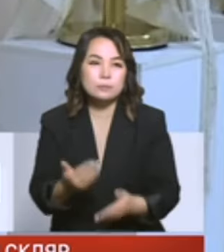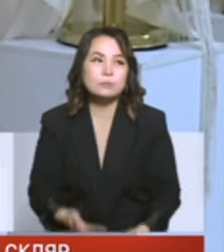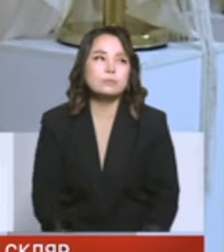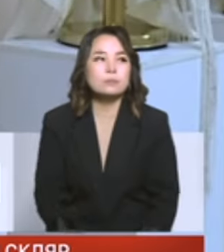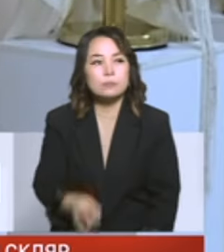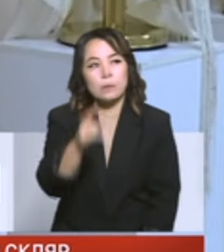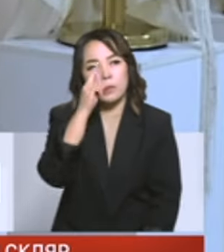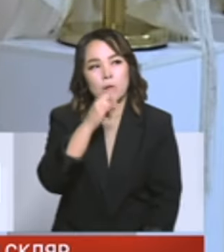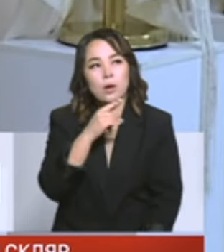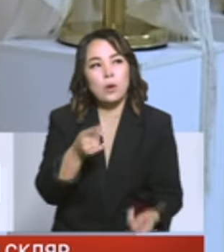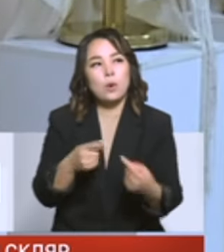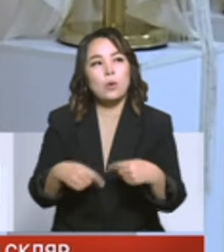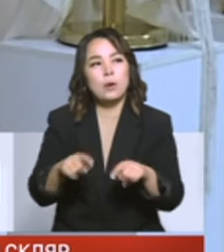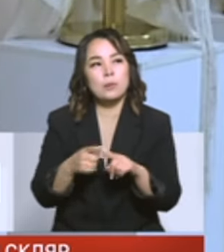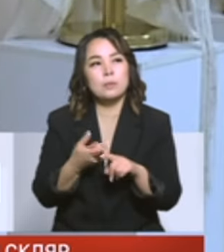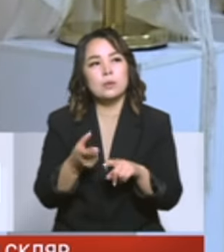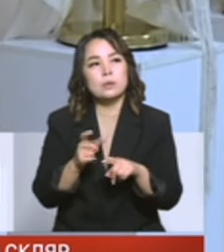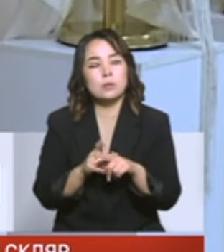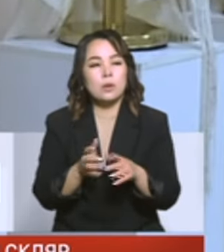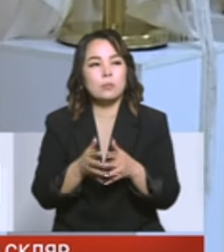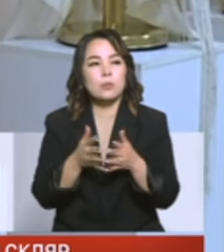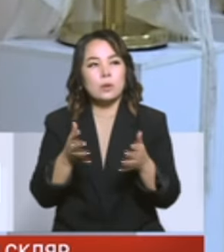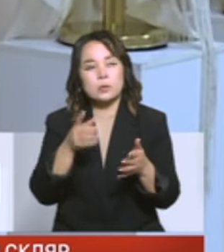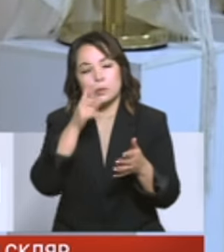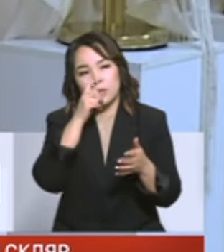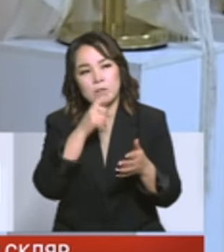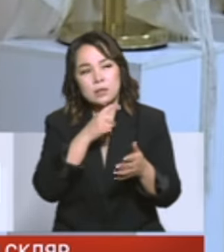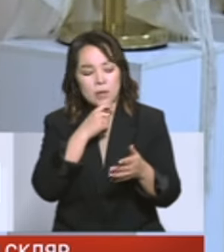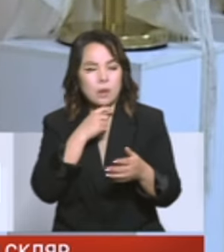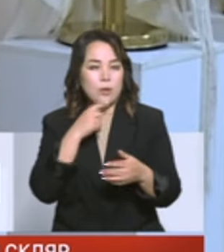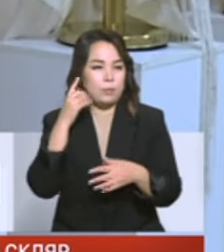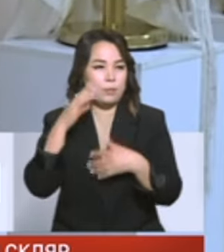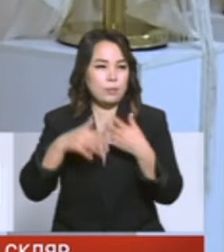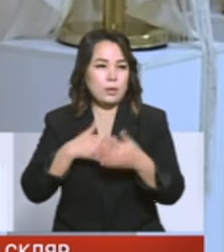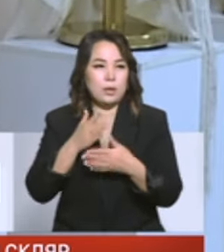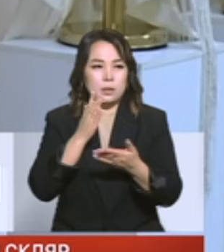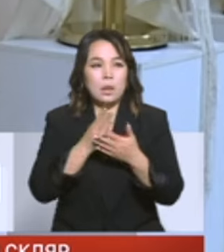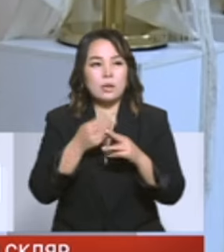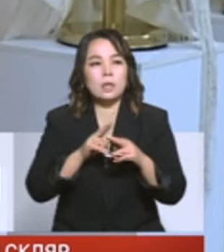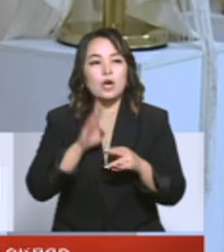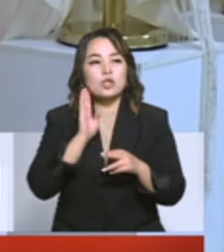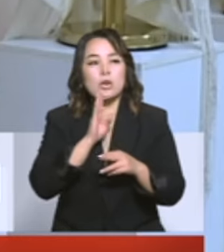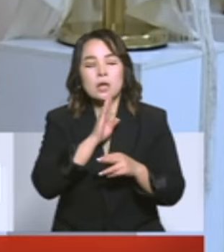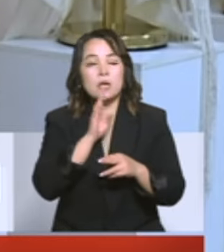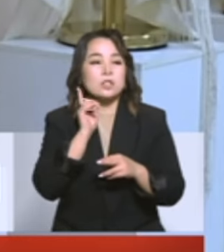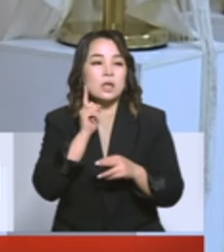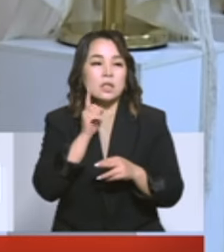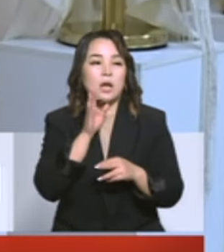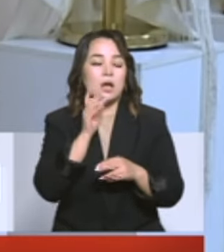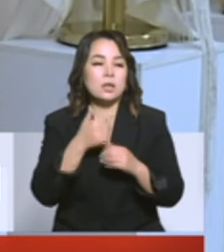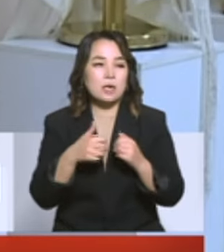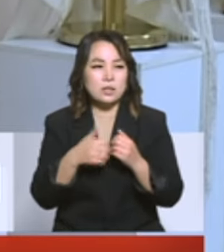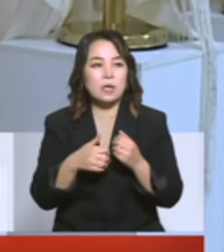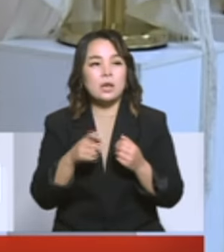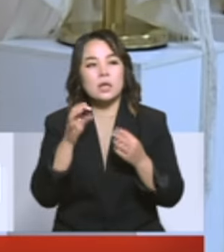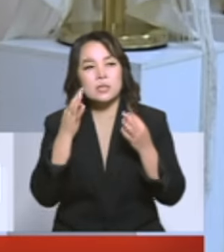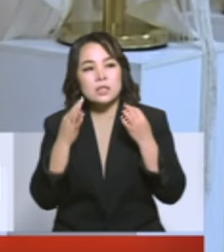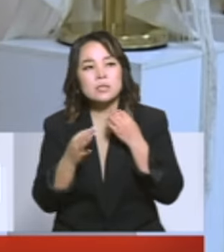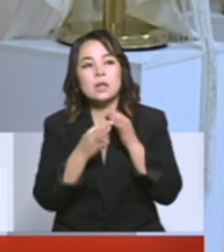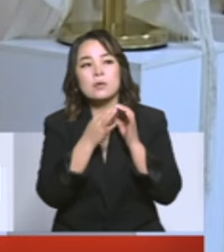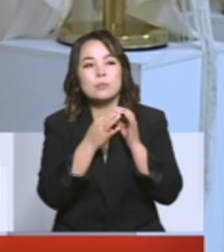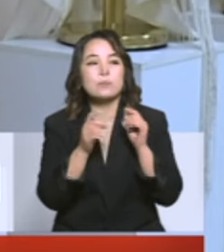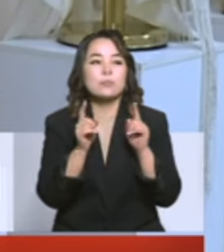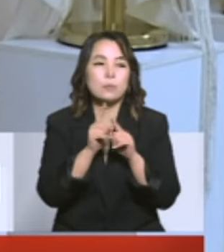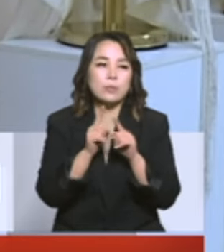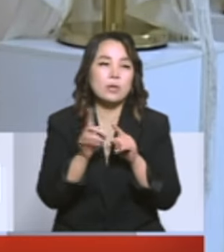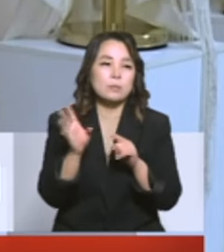Қазір қазақ қоғамында өте бір кішкене түсініспеушіліктер, шатастырулар болып жатыр. Оның ішінде жастар арасында кимешек пен хиджабты шатастыру, соның